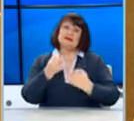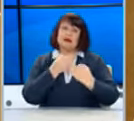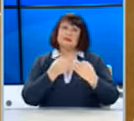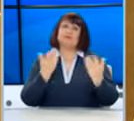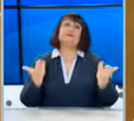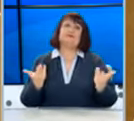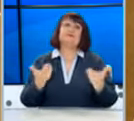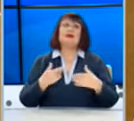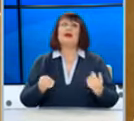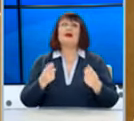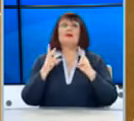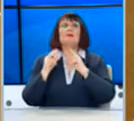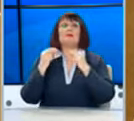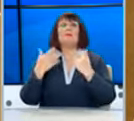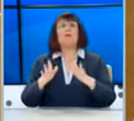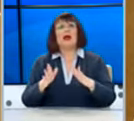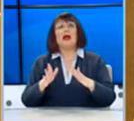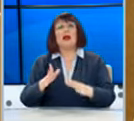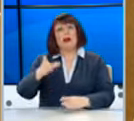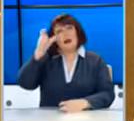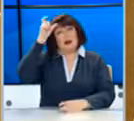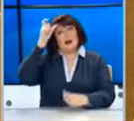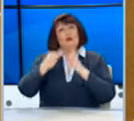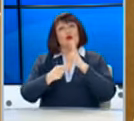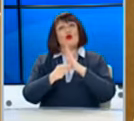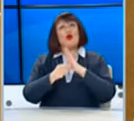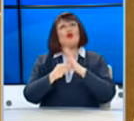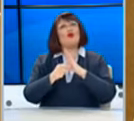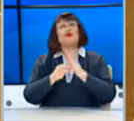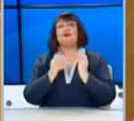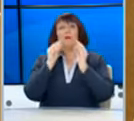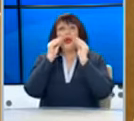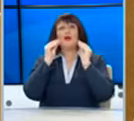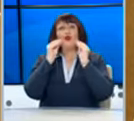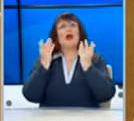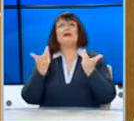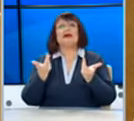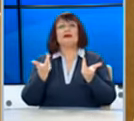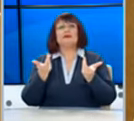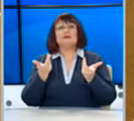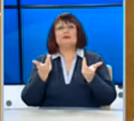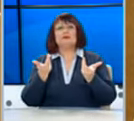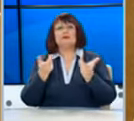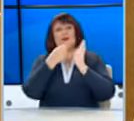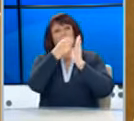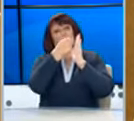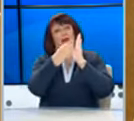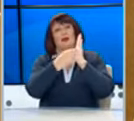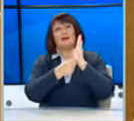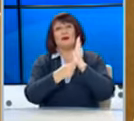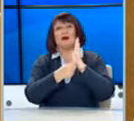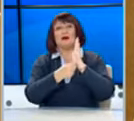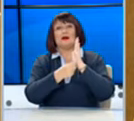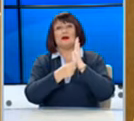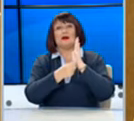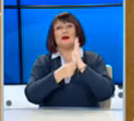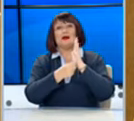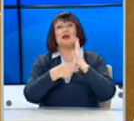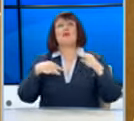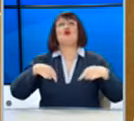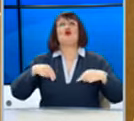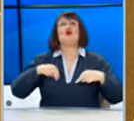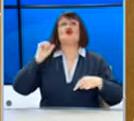για το τι έχει συζητήσει με τον Τούρκο Πρόεδρο και για το ποια θα είναι η ατζέντα της συζήτησης του κύριου Γεραπετρίτη με